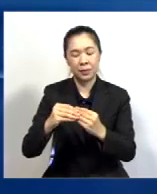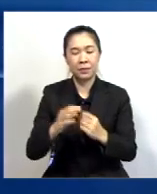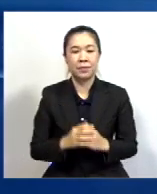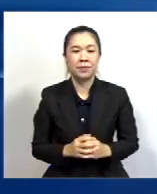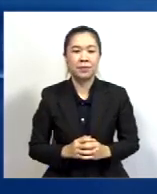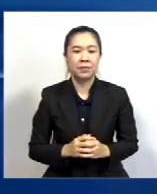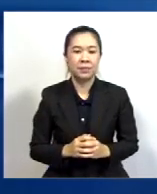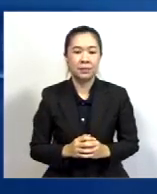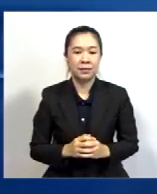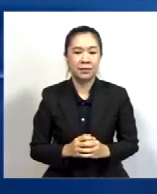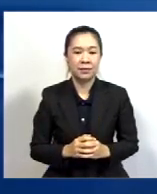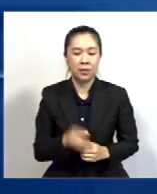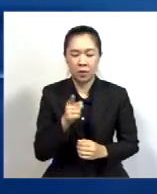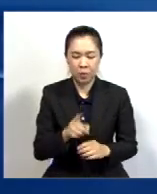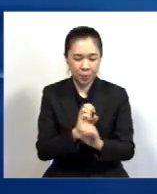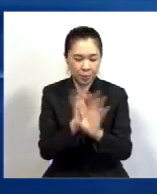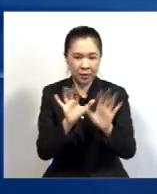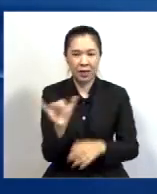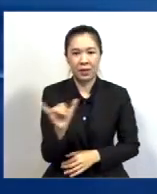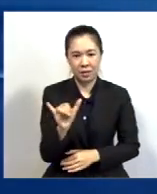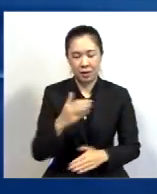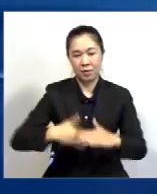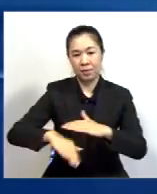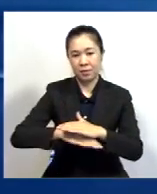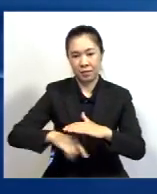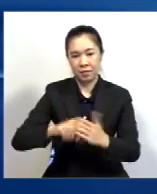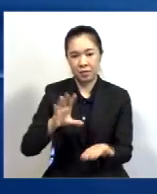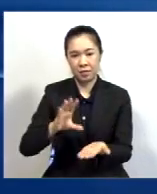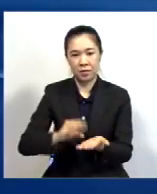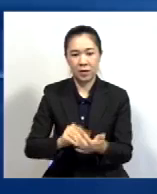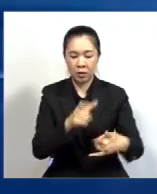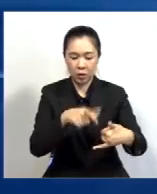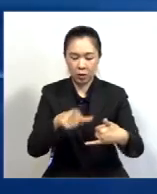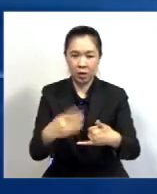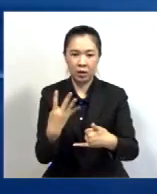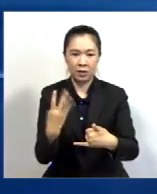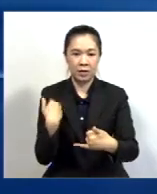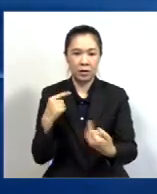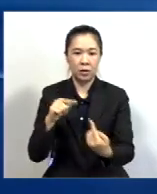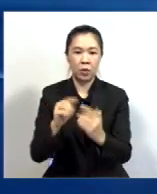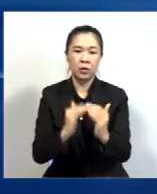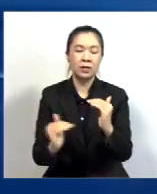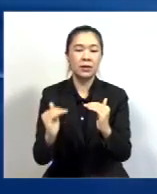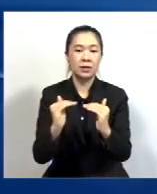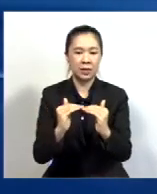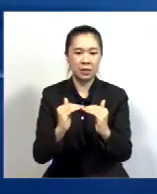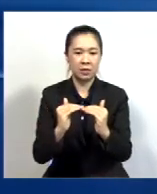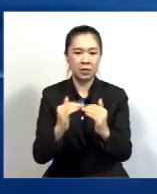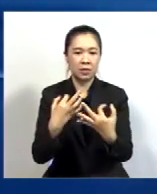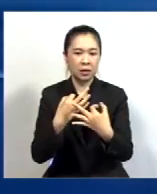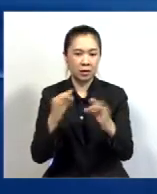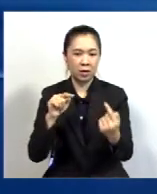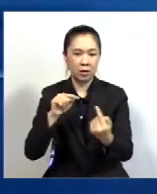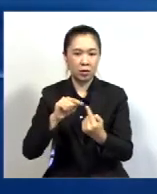กรณีจริงนี้ยังไม่ปรากฏข้อเท็จจริงที่เพียงพอที่จะฟังได้ว่าการนำผู้ถูกร้องทั้ง4นั้นเป็นการใช้สิทธิหรือเสรีภาพเพื่อล้มล้